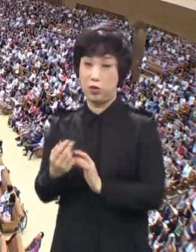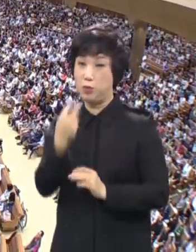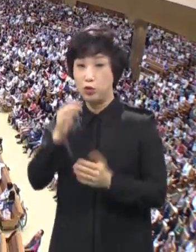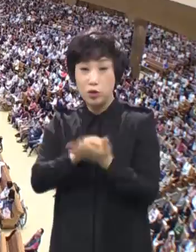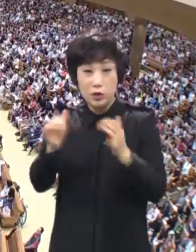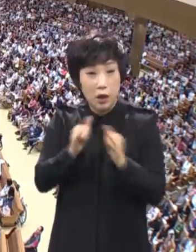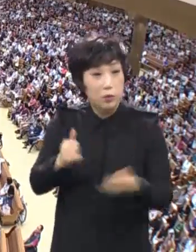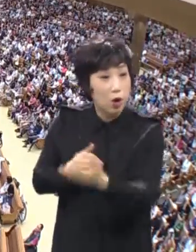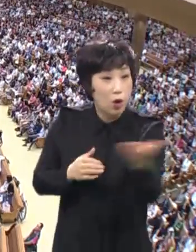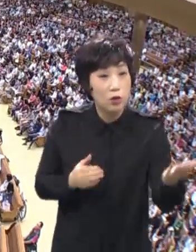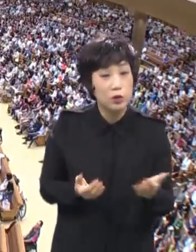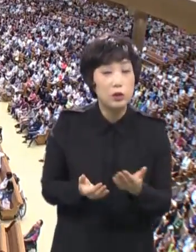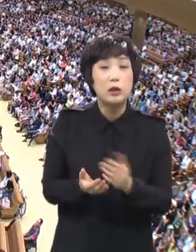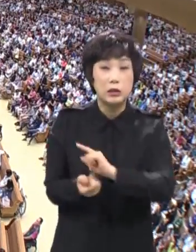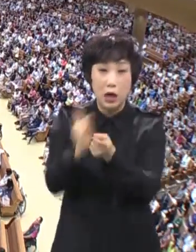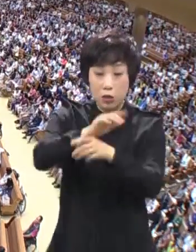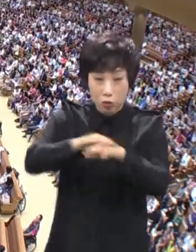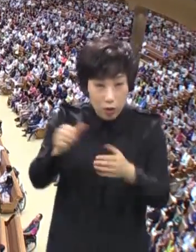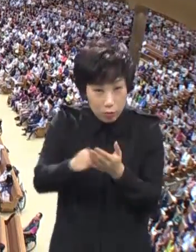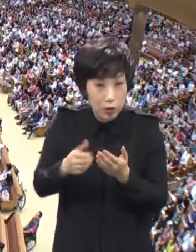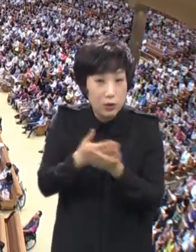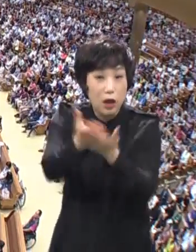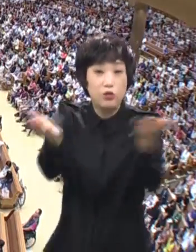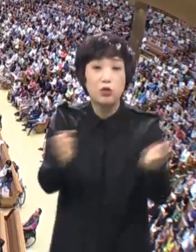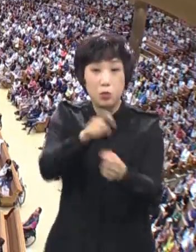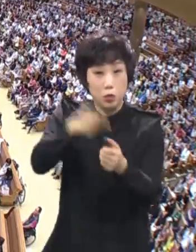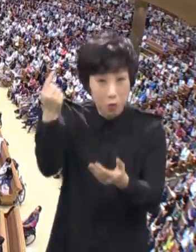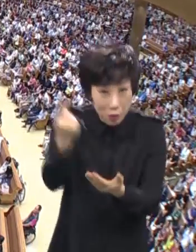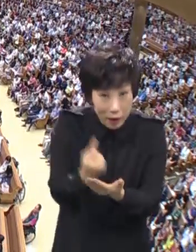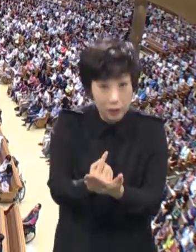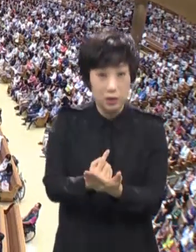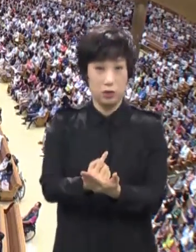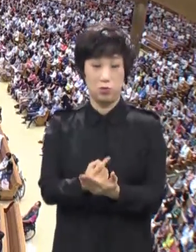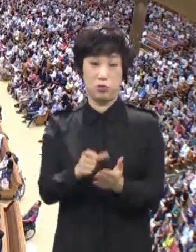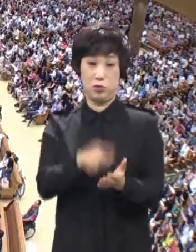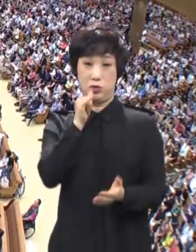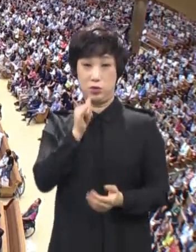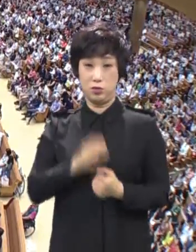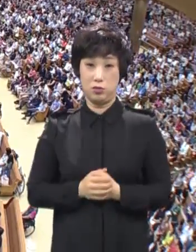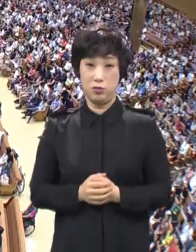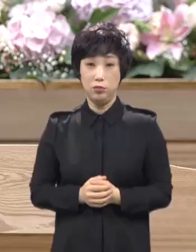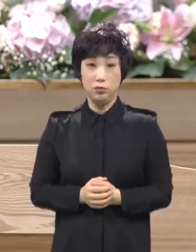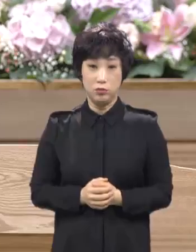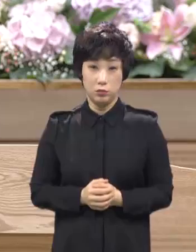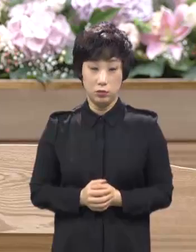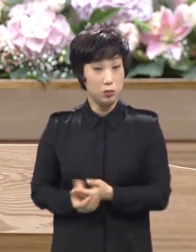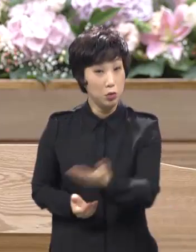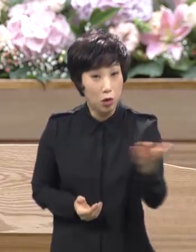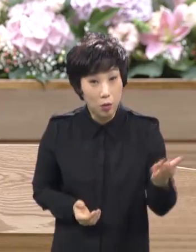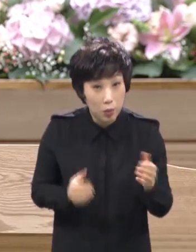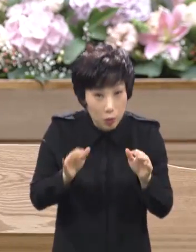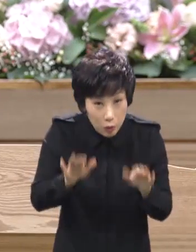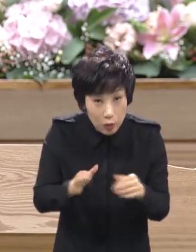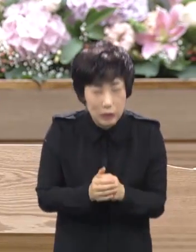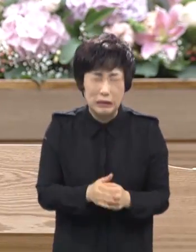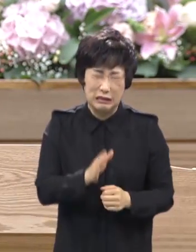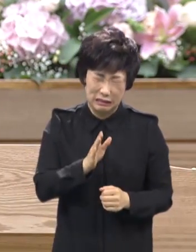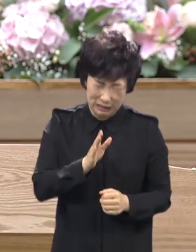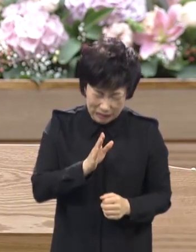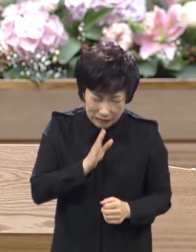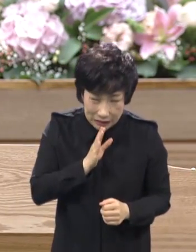자기 목숨을 많은 사람들이 대속물로 주러 왔다. 주러 왔다. 여러분에게